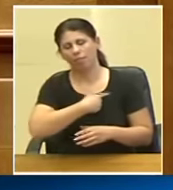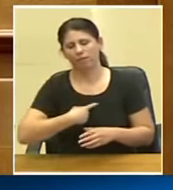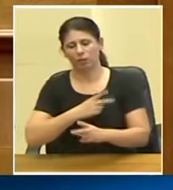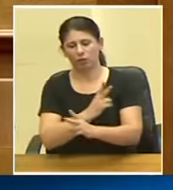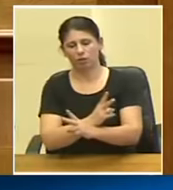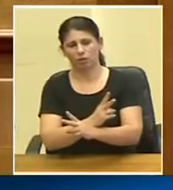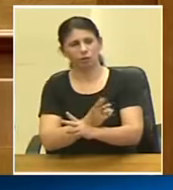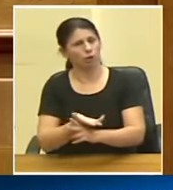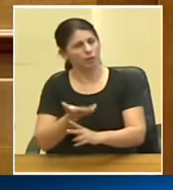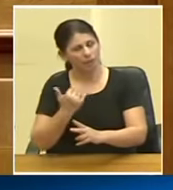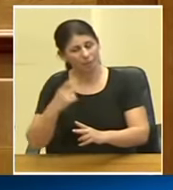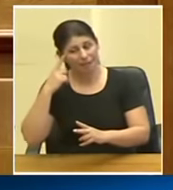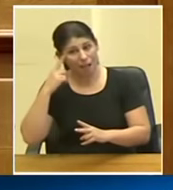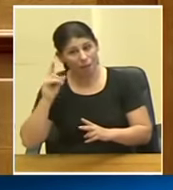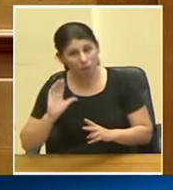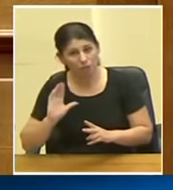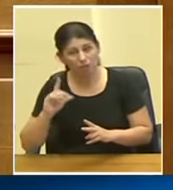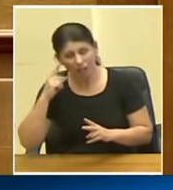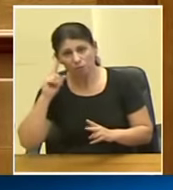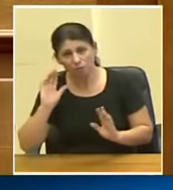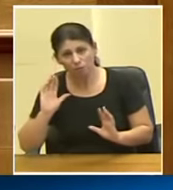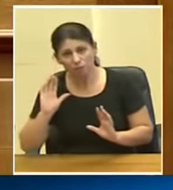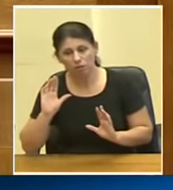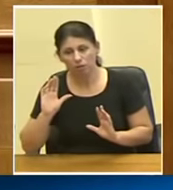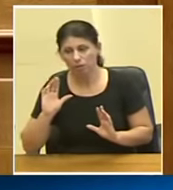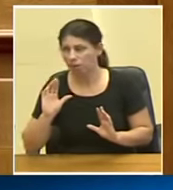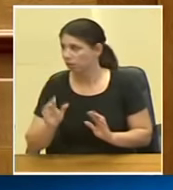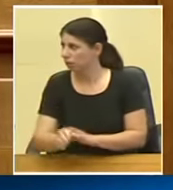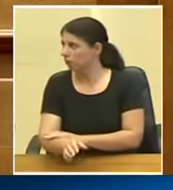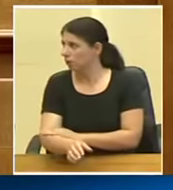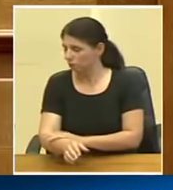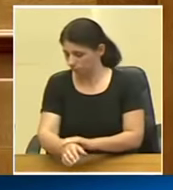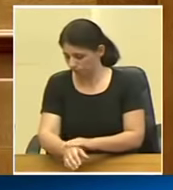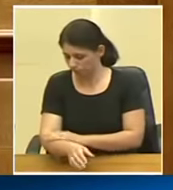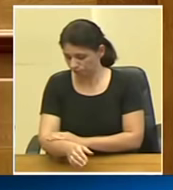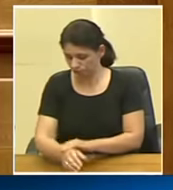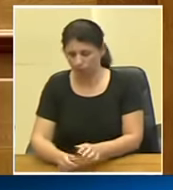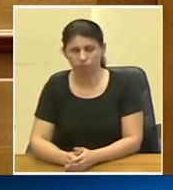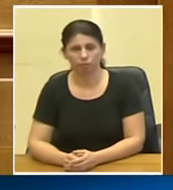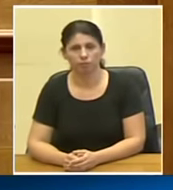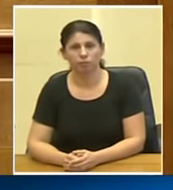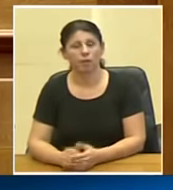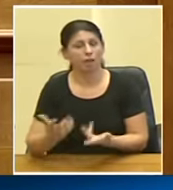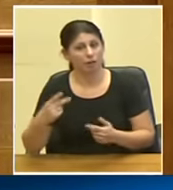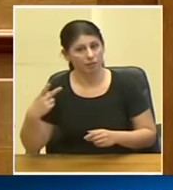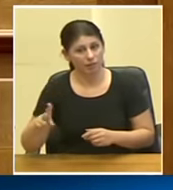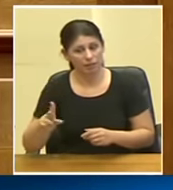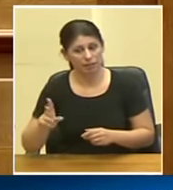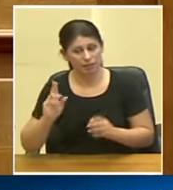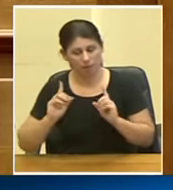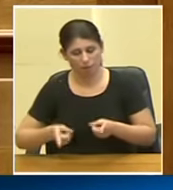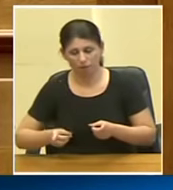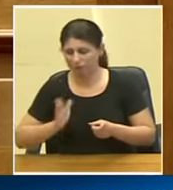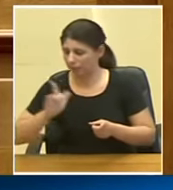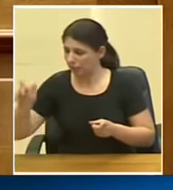να μην έχει άποψη σε επιτροπή θα είναι, δεν θα είναι δική του, η δική της απόφαση για τα στελέχη που